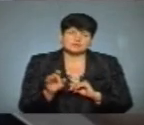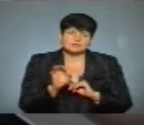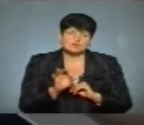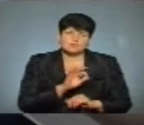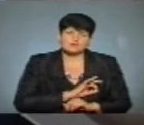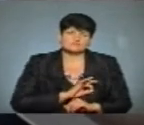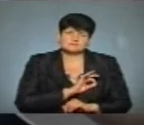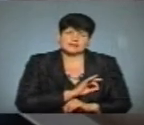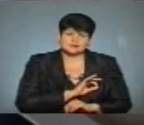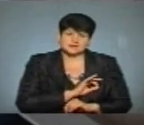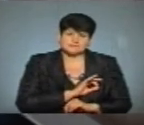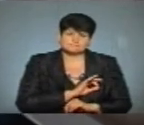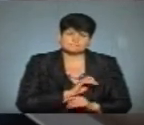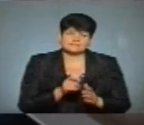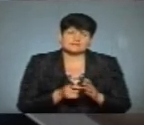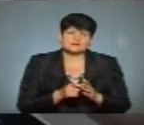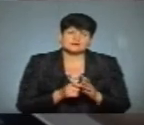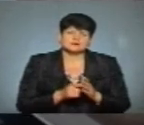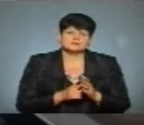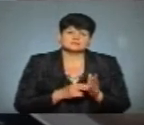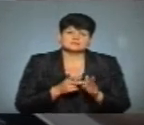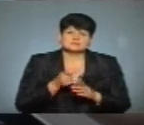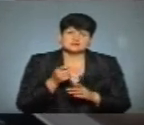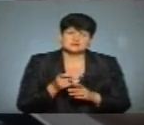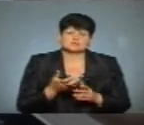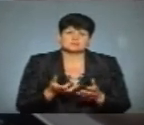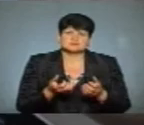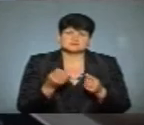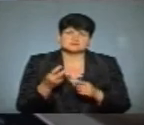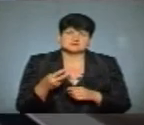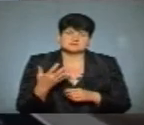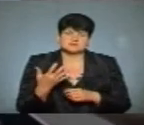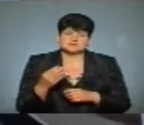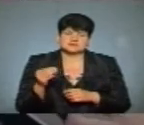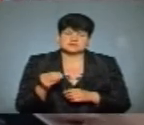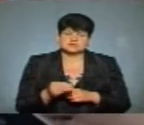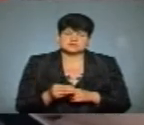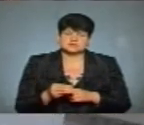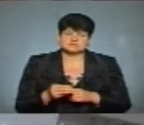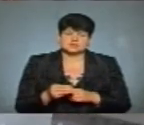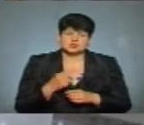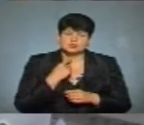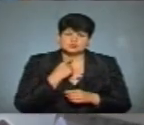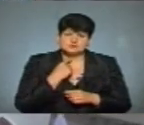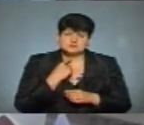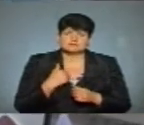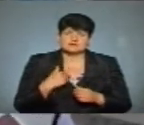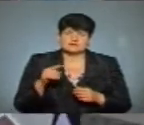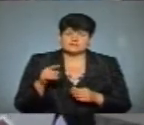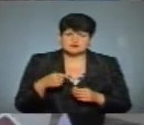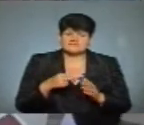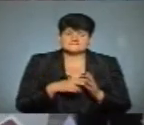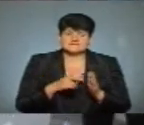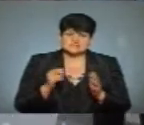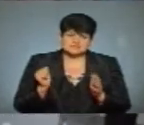профспілки, петиція щодо зняття якого була підтримана більше як 25 тисячами голосів. Ми вимагаємо